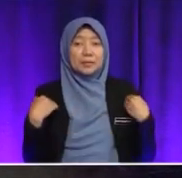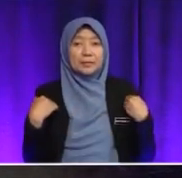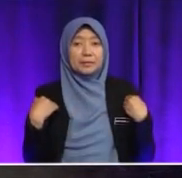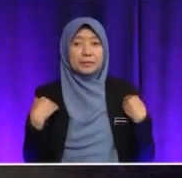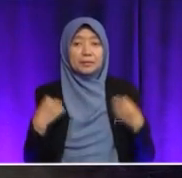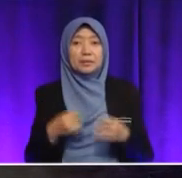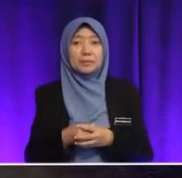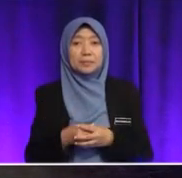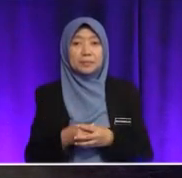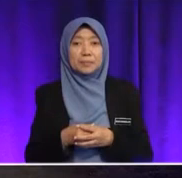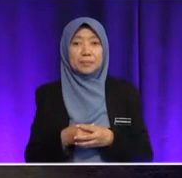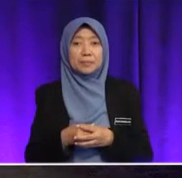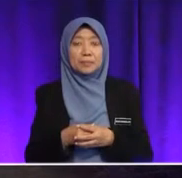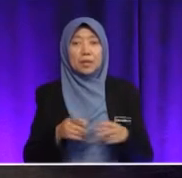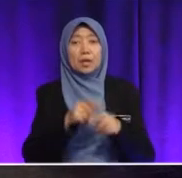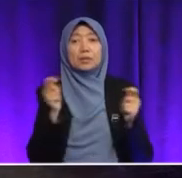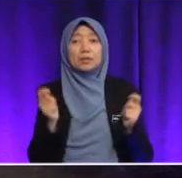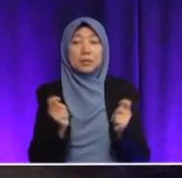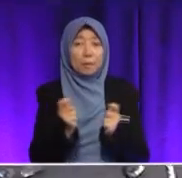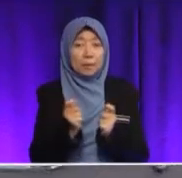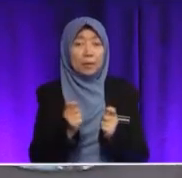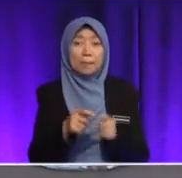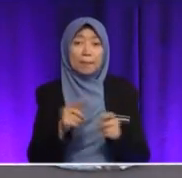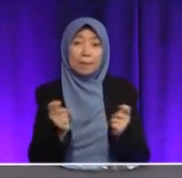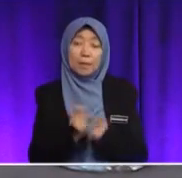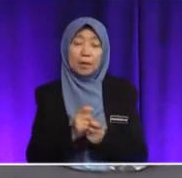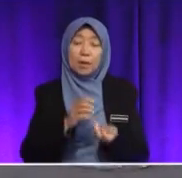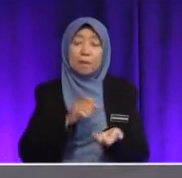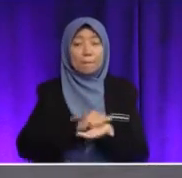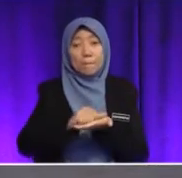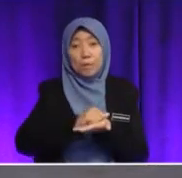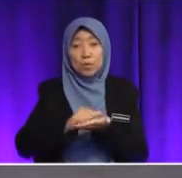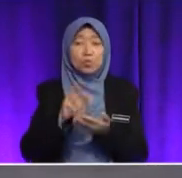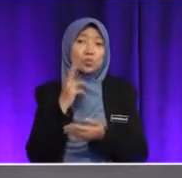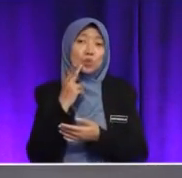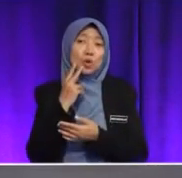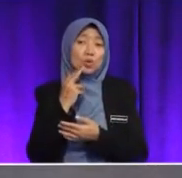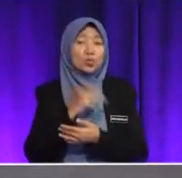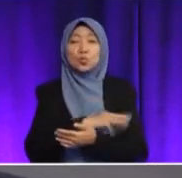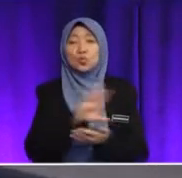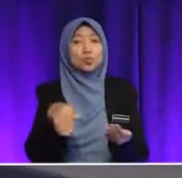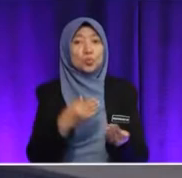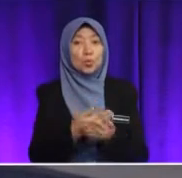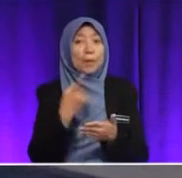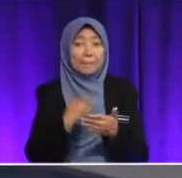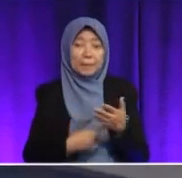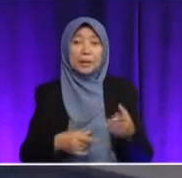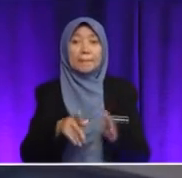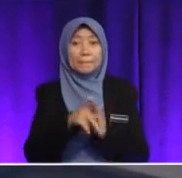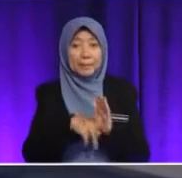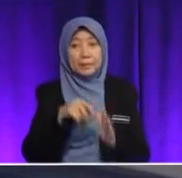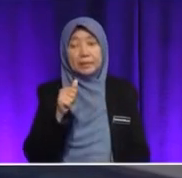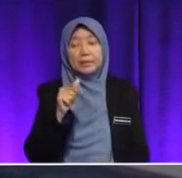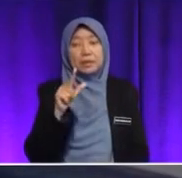ia apa tuh bakso Sayu semua guna tuh kan ah semuanya adalah melalui pangalo yang Wow